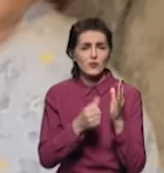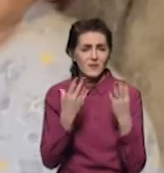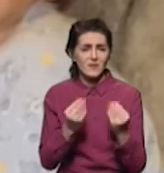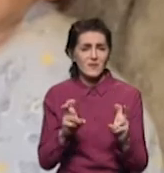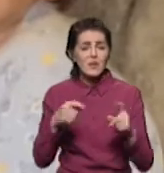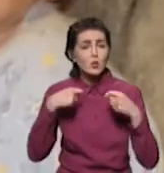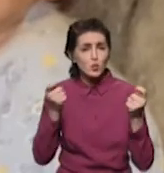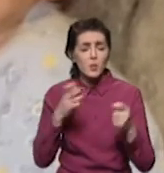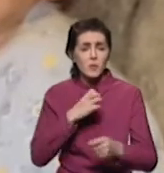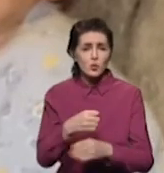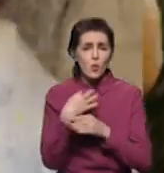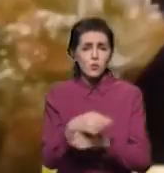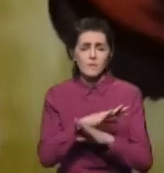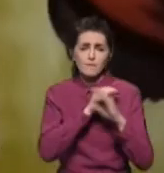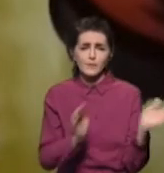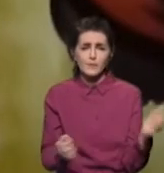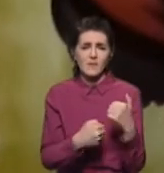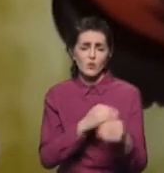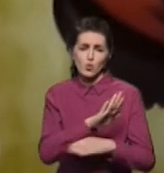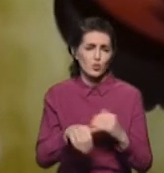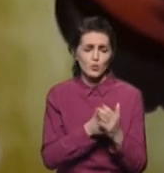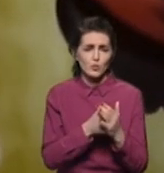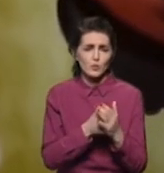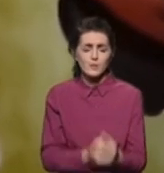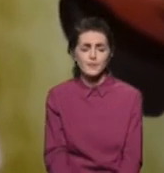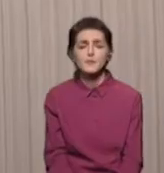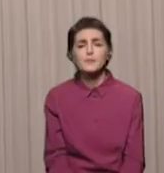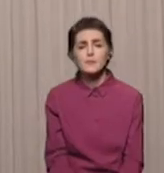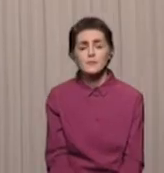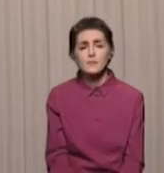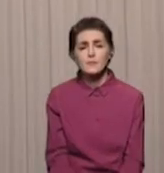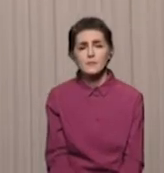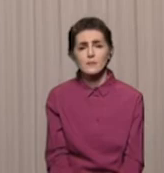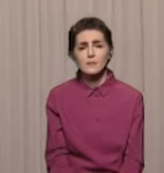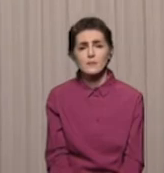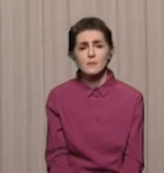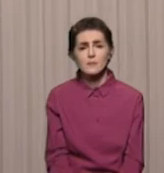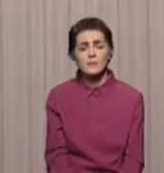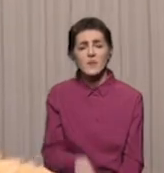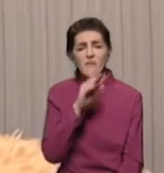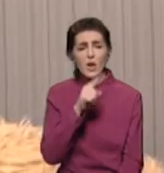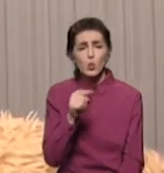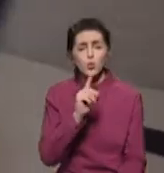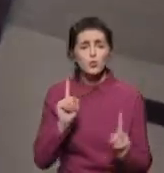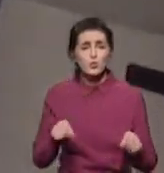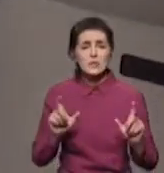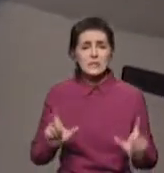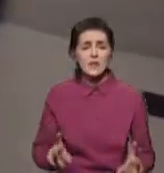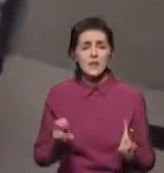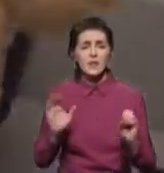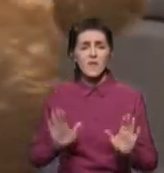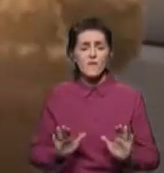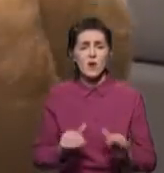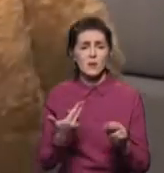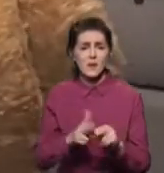під час обстрілів не випускав іграшки з рук. Он там в Луганске тоже сидел на диване, тоже вот так